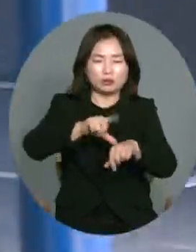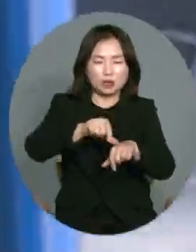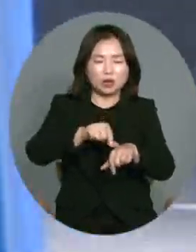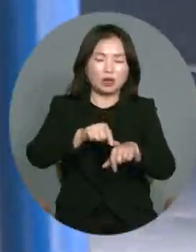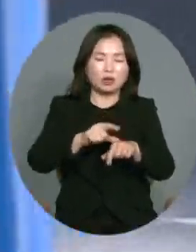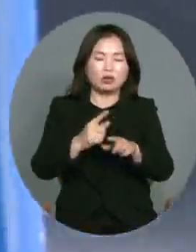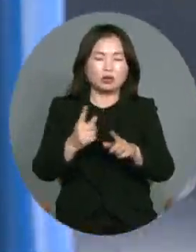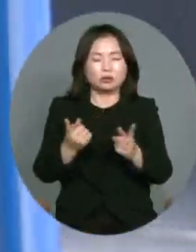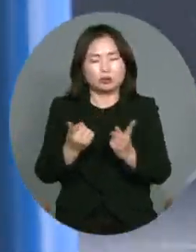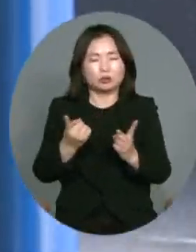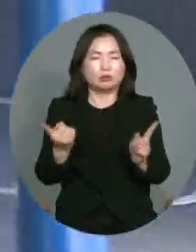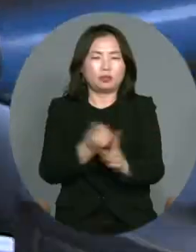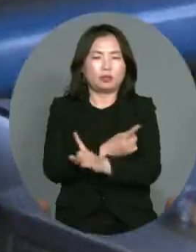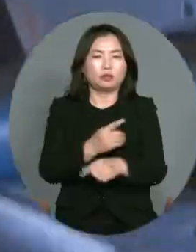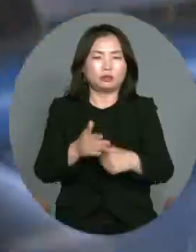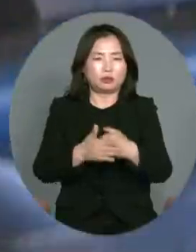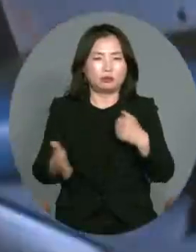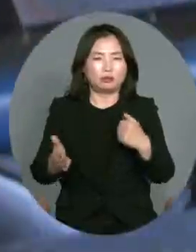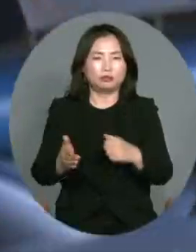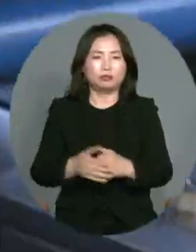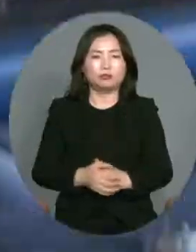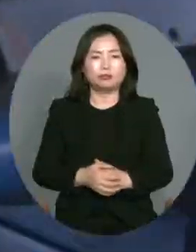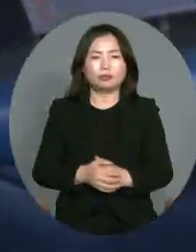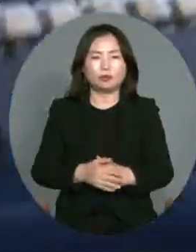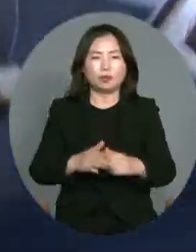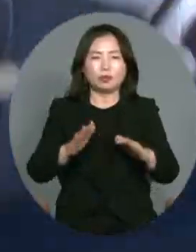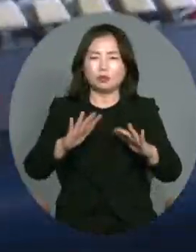시간표가 바뀌면서부터입니다.